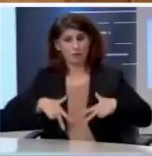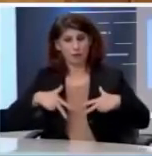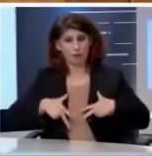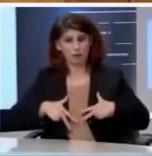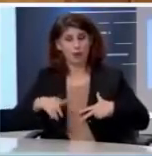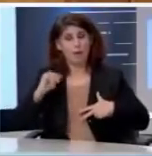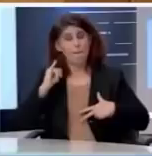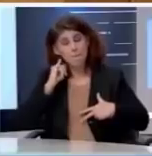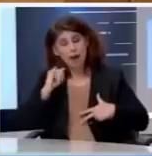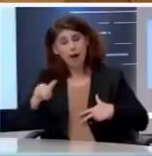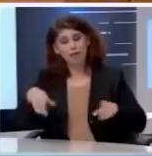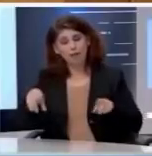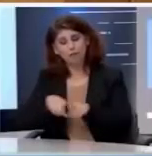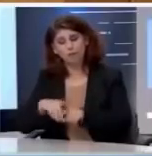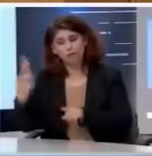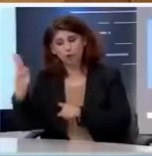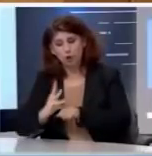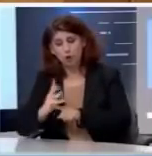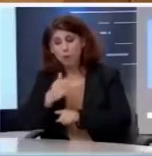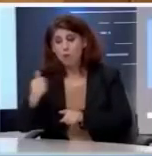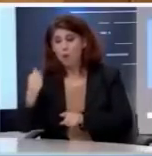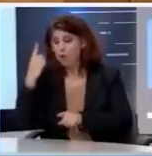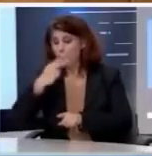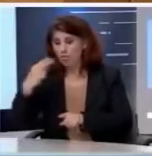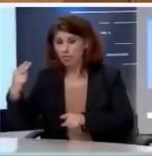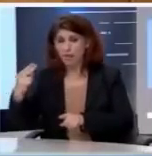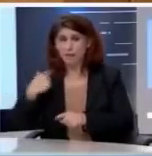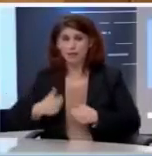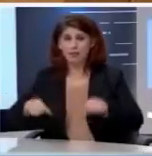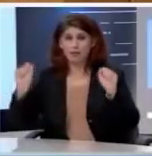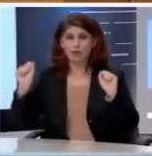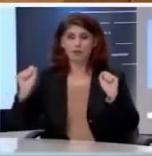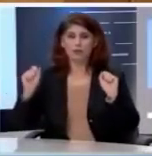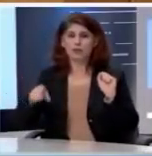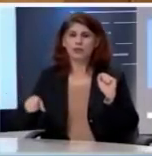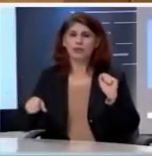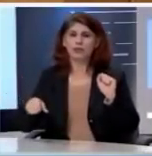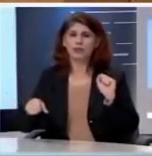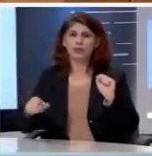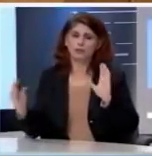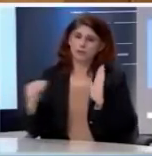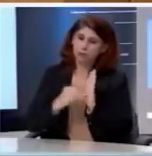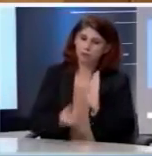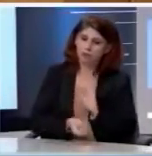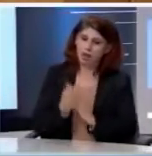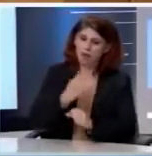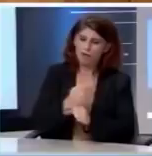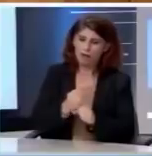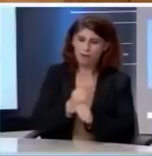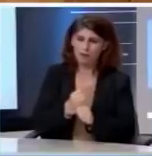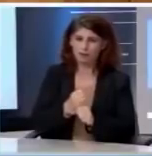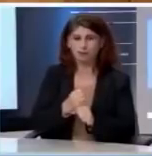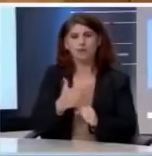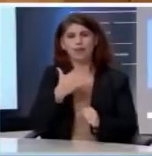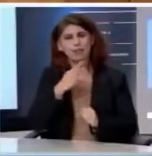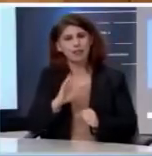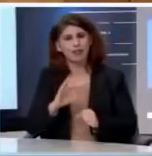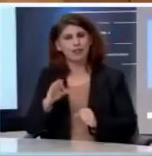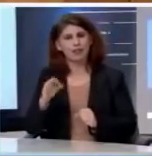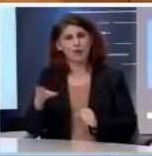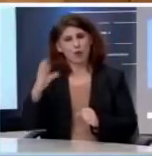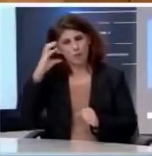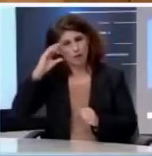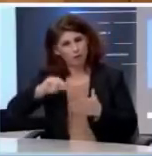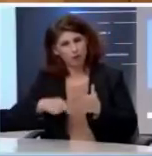και ήταν πάντα με την Τρόικα, στο μόνο θέμα που διεφώνησε με την Τρόικα είναι στην εισαγωγή των νέων φαρμάκων. Άρα λοιπόν,